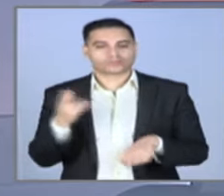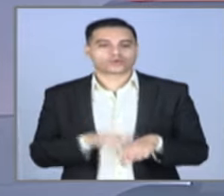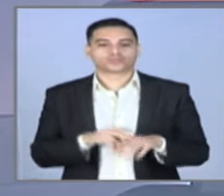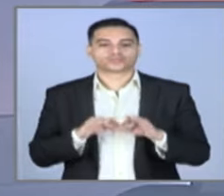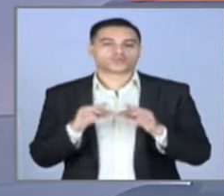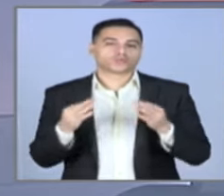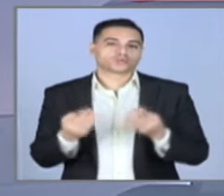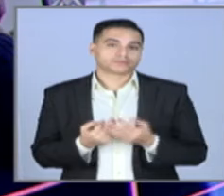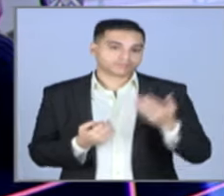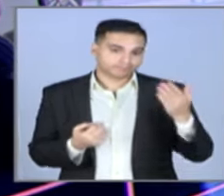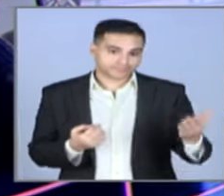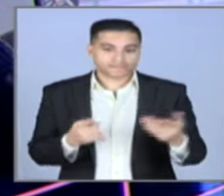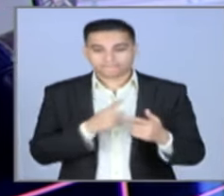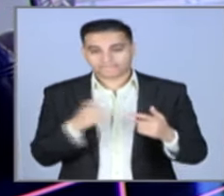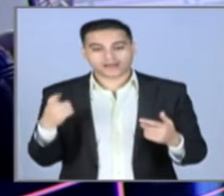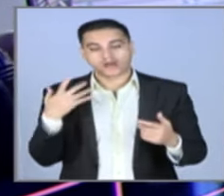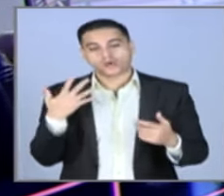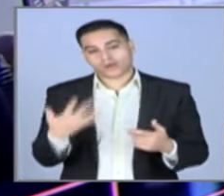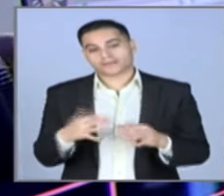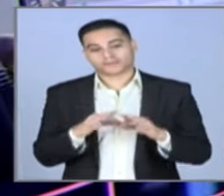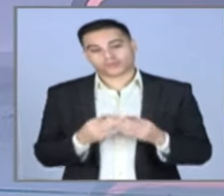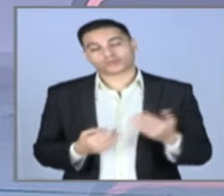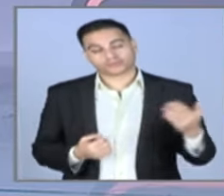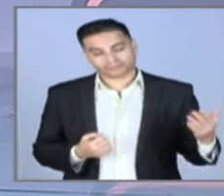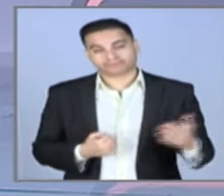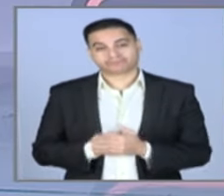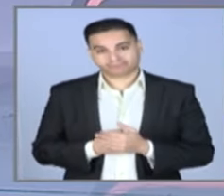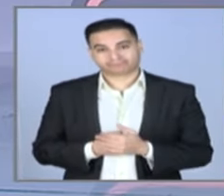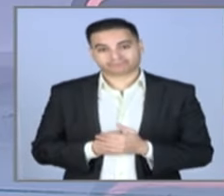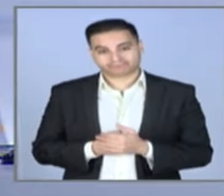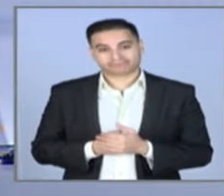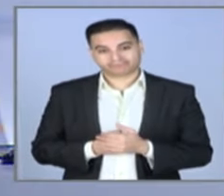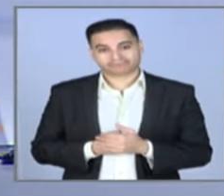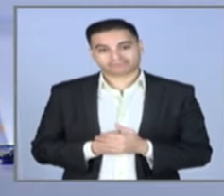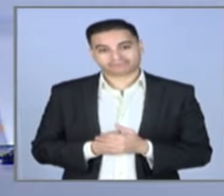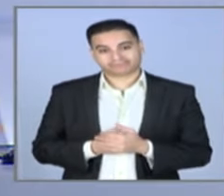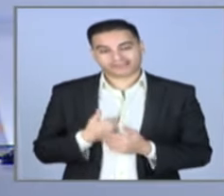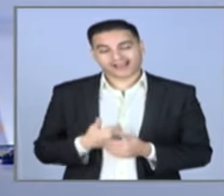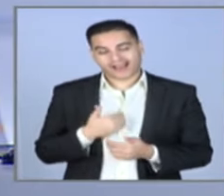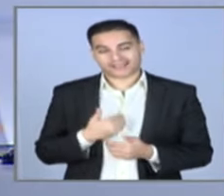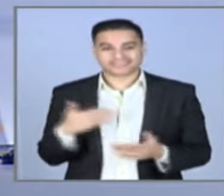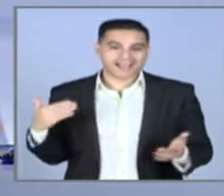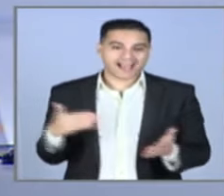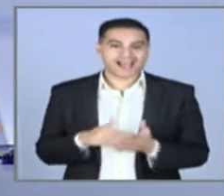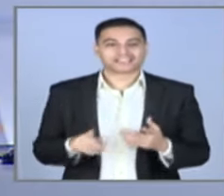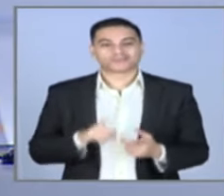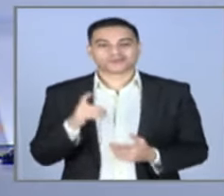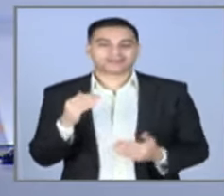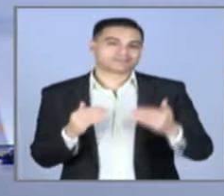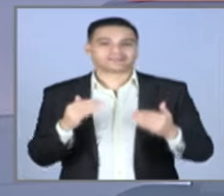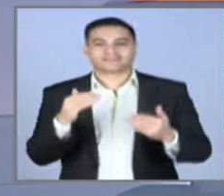125 عائلة أندراوس 105 عائلة سليم. زي ما توقعت قلت الماتش ده